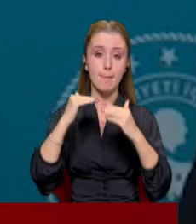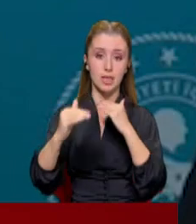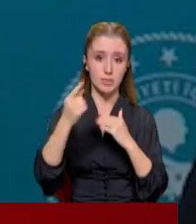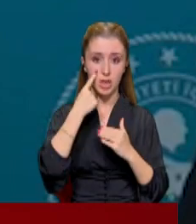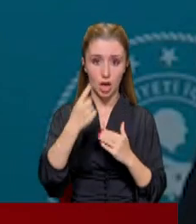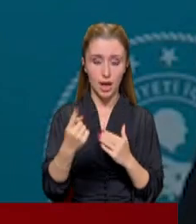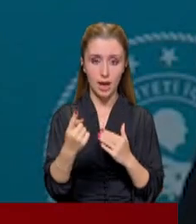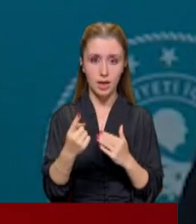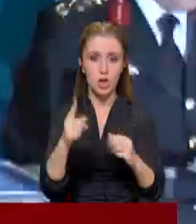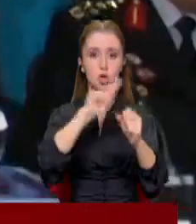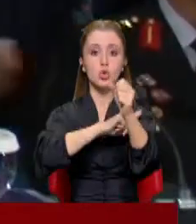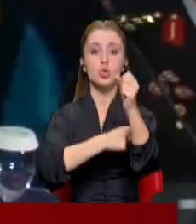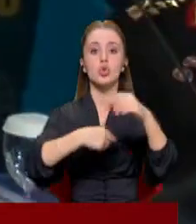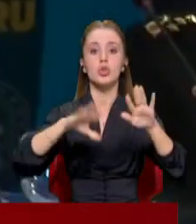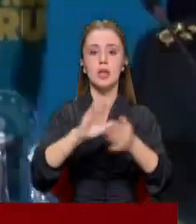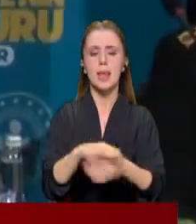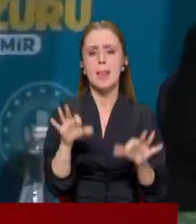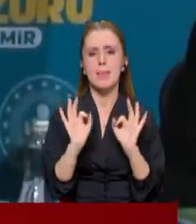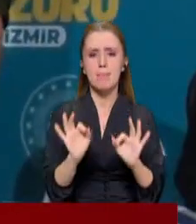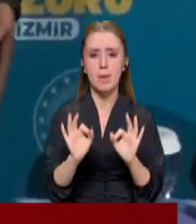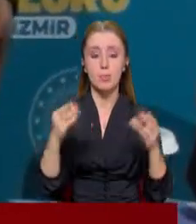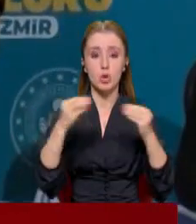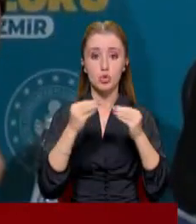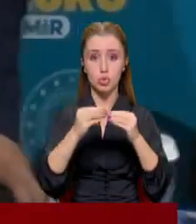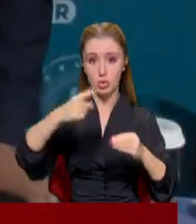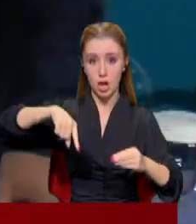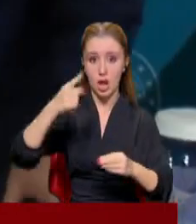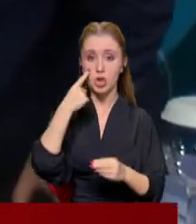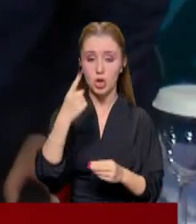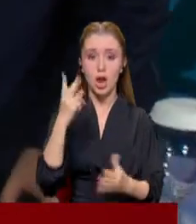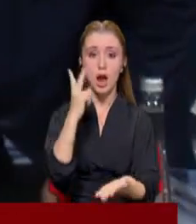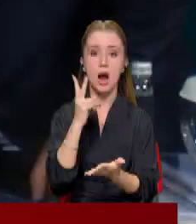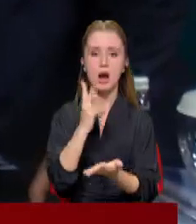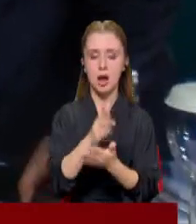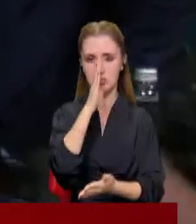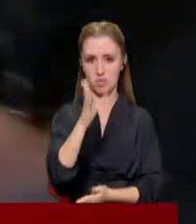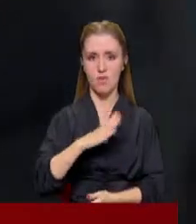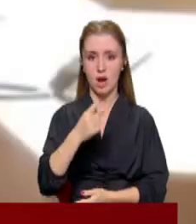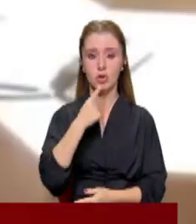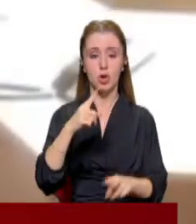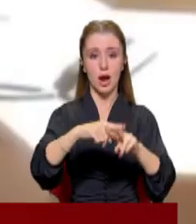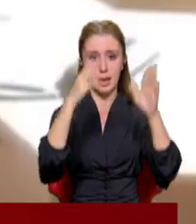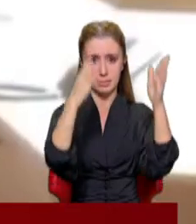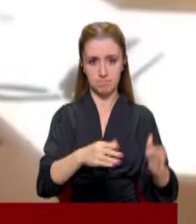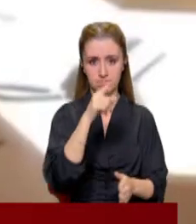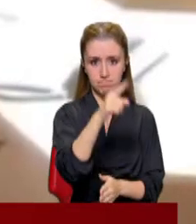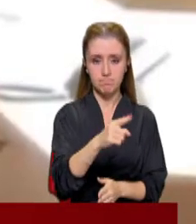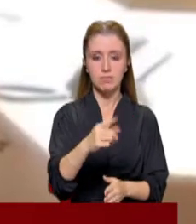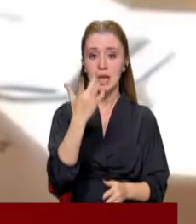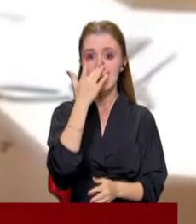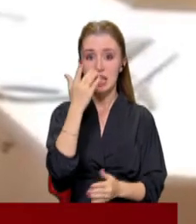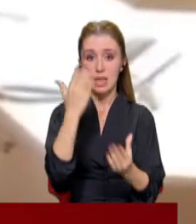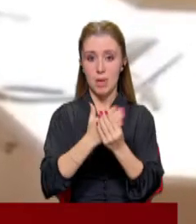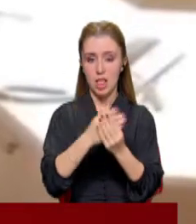milletimizden güçlü değildir Ata suça ve suçlulara yönelik kararlılık mesajı paylaşan Ali Yerlikaya sahte